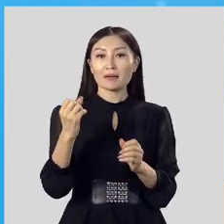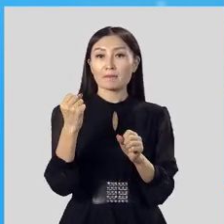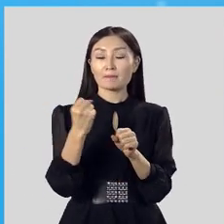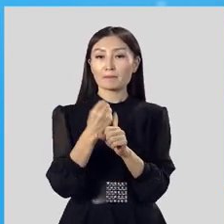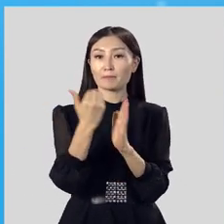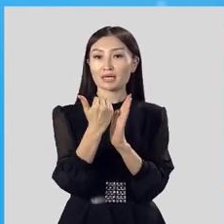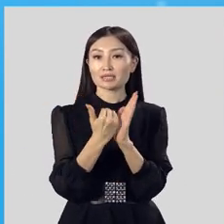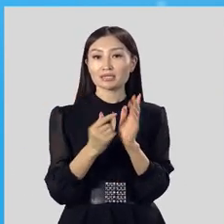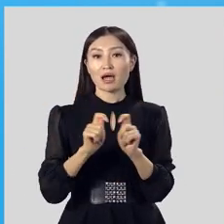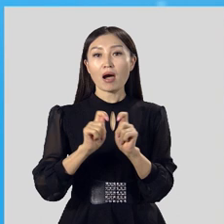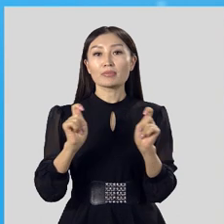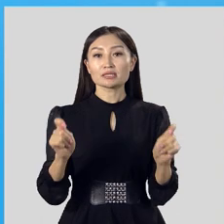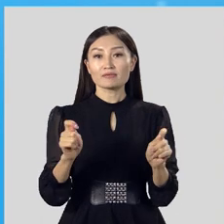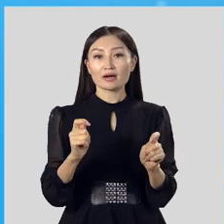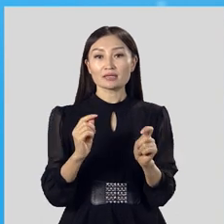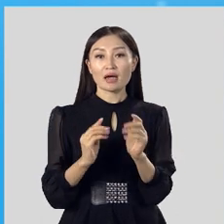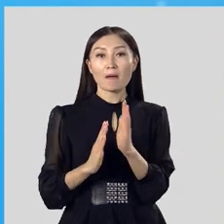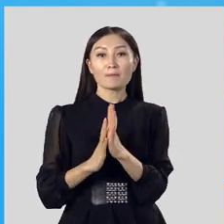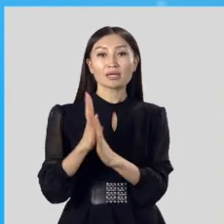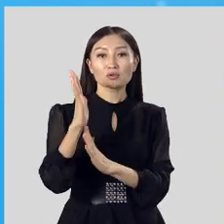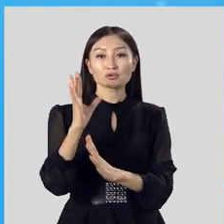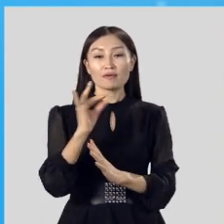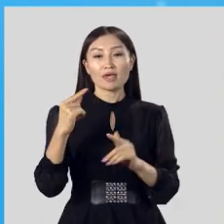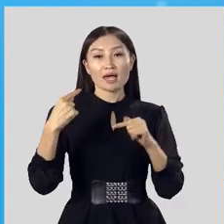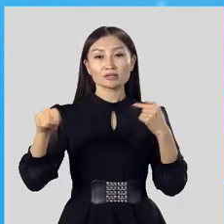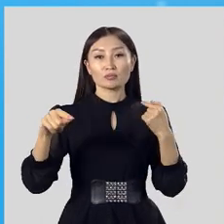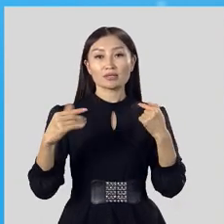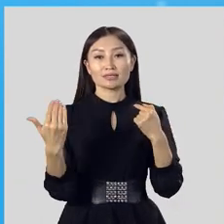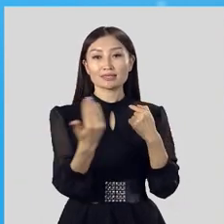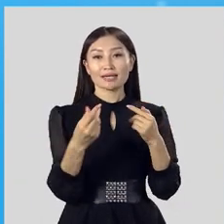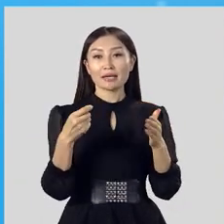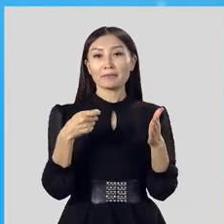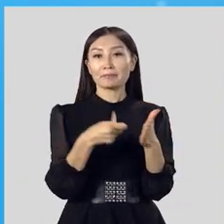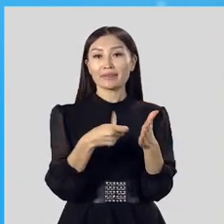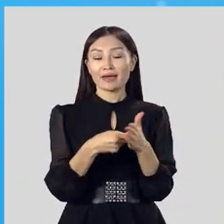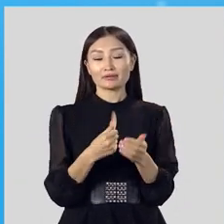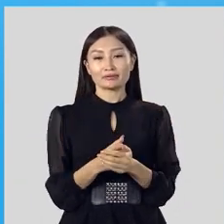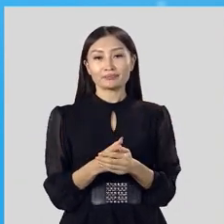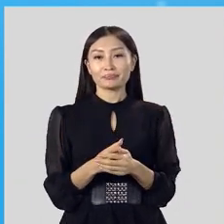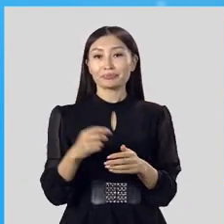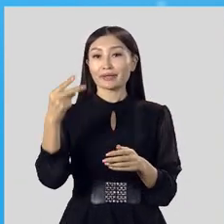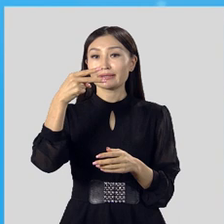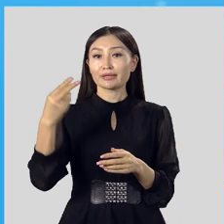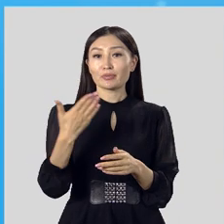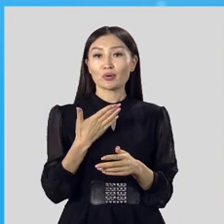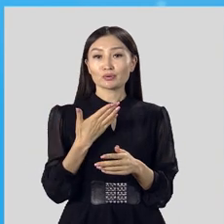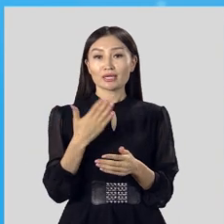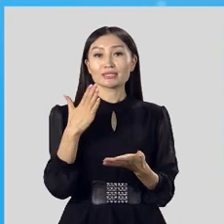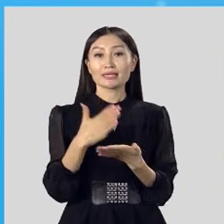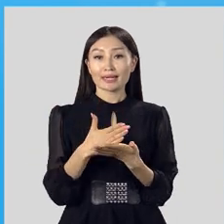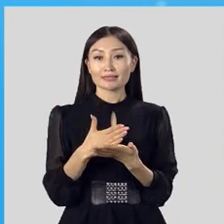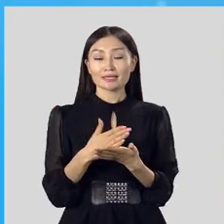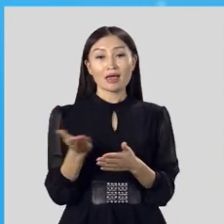процесс образования приростков и особенности их питания. Тема у нас с вами